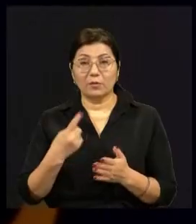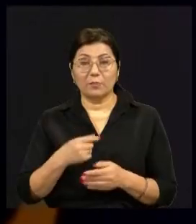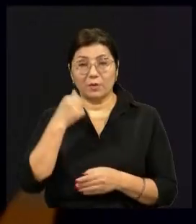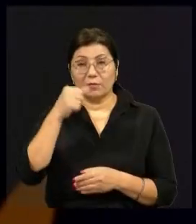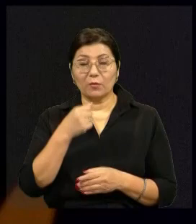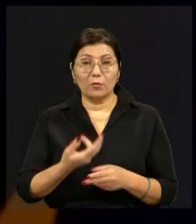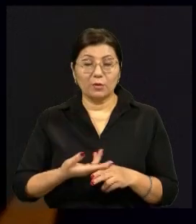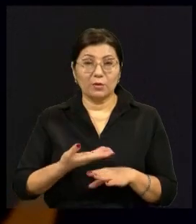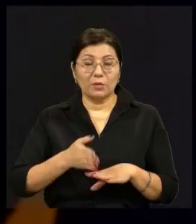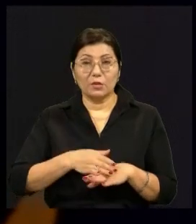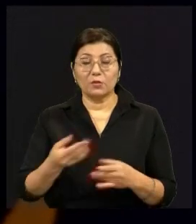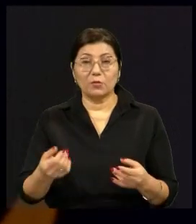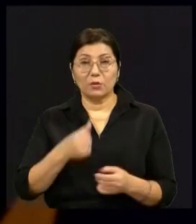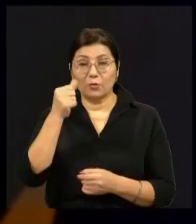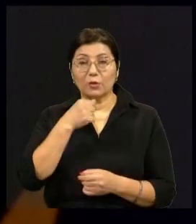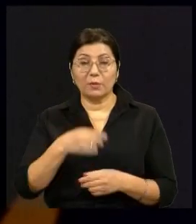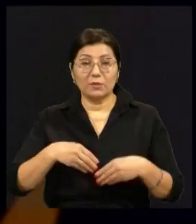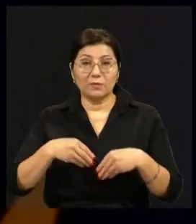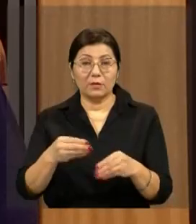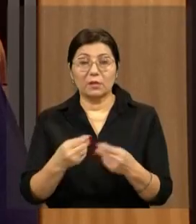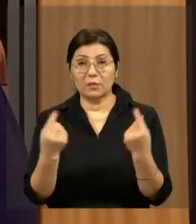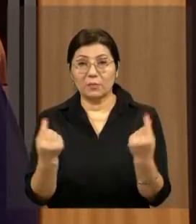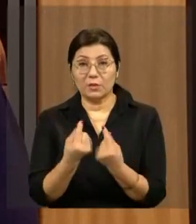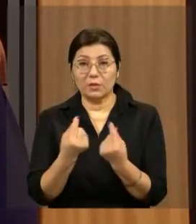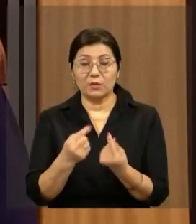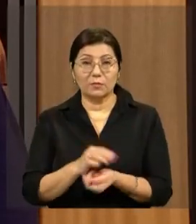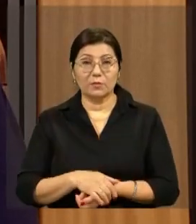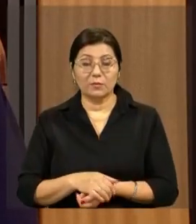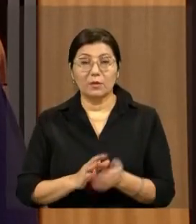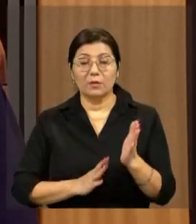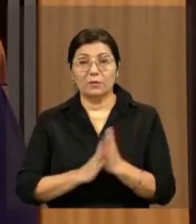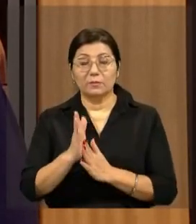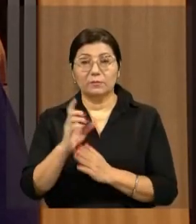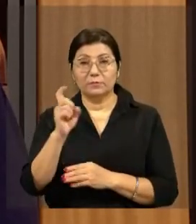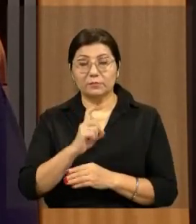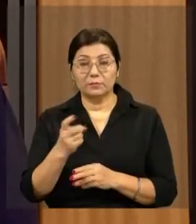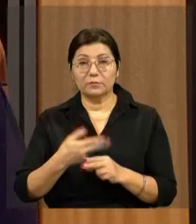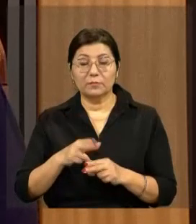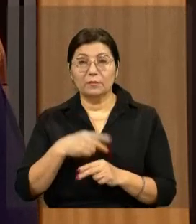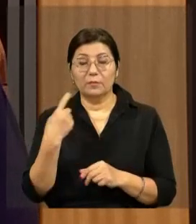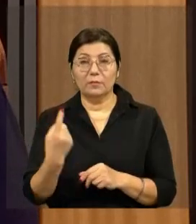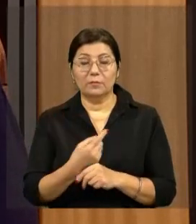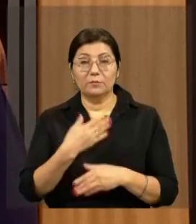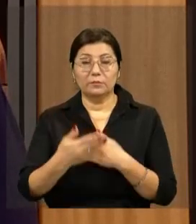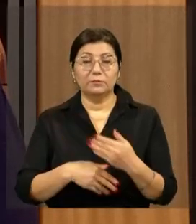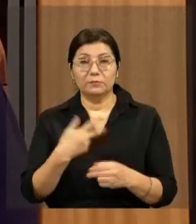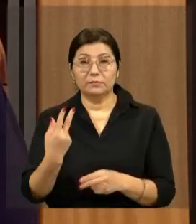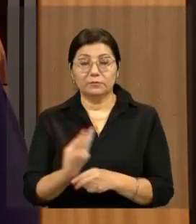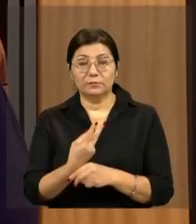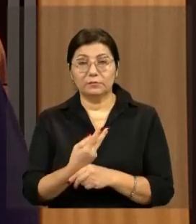год. Посеял твердую пшеницу по растениеводству. Это первый шаг был. Второй